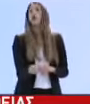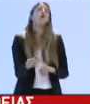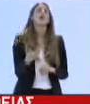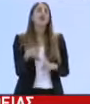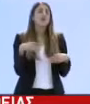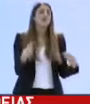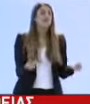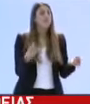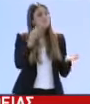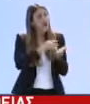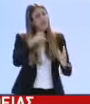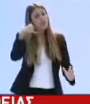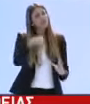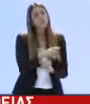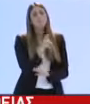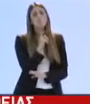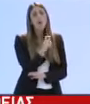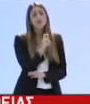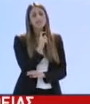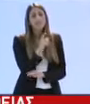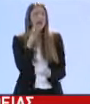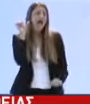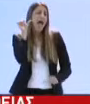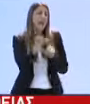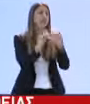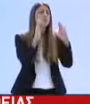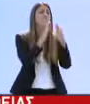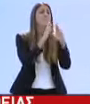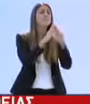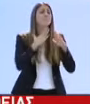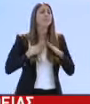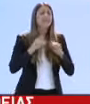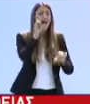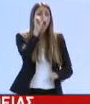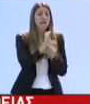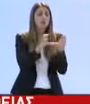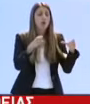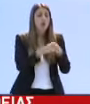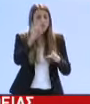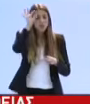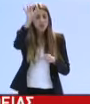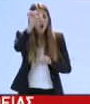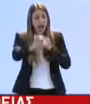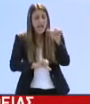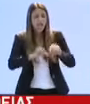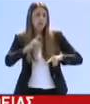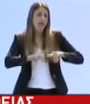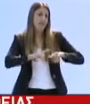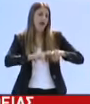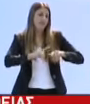νόημα στην πολιτική. Αλλάζουμε πρώτα το σπίτι μας για να μπορέσουμε στη συνέχεια να αλλάξουμε και την Ελλάδα.